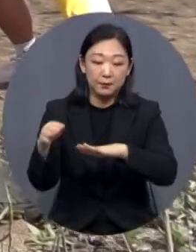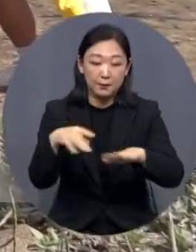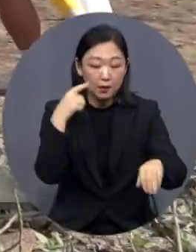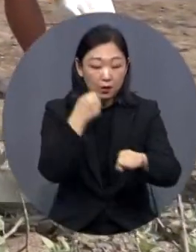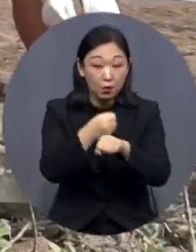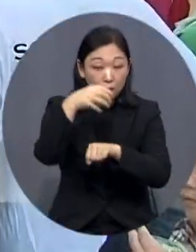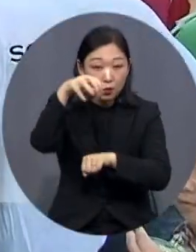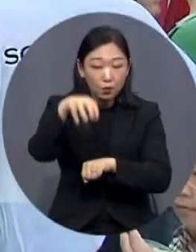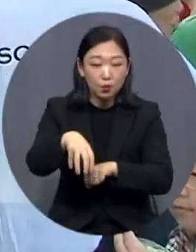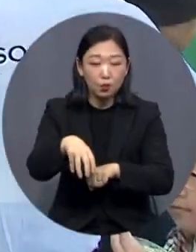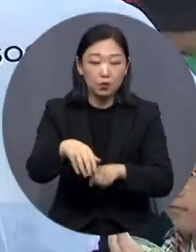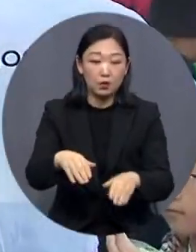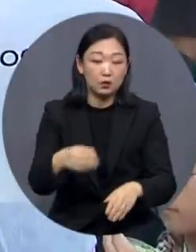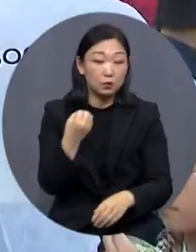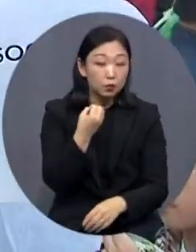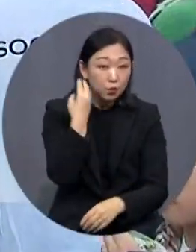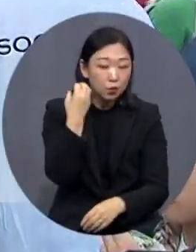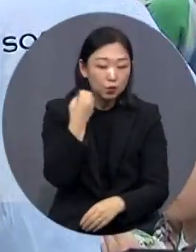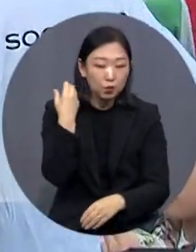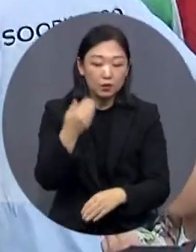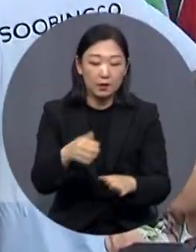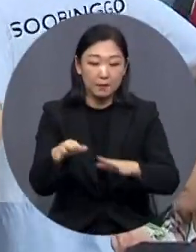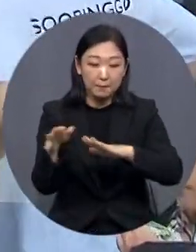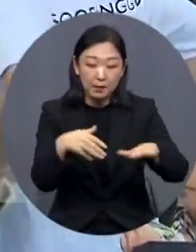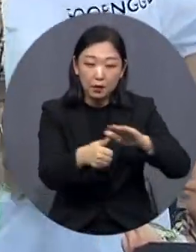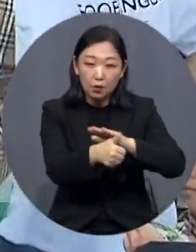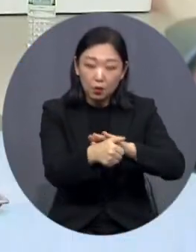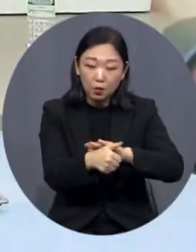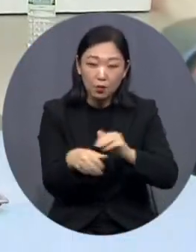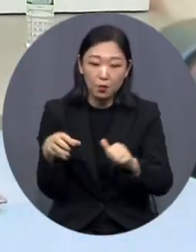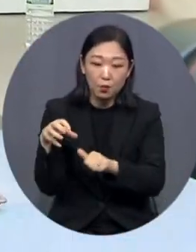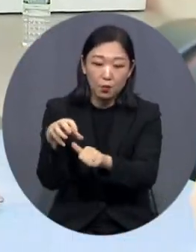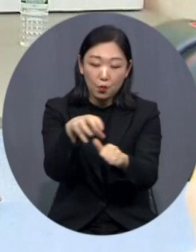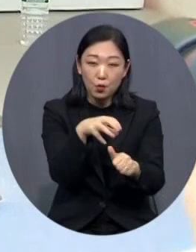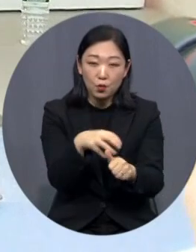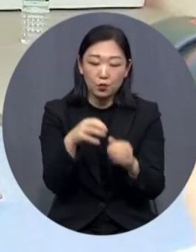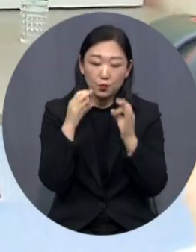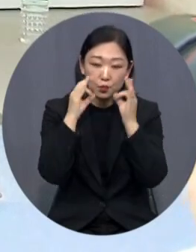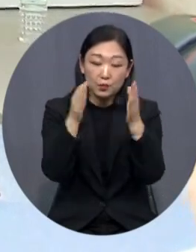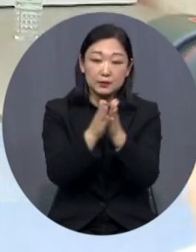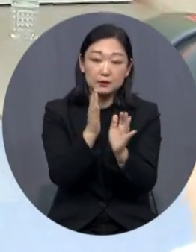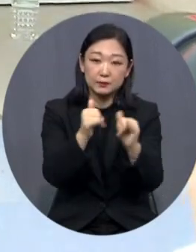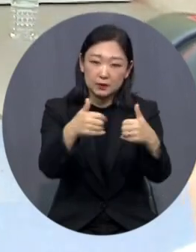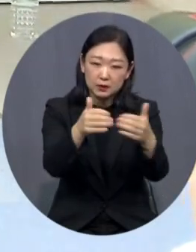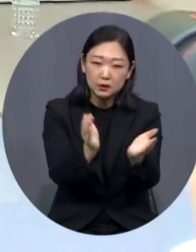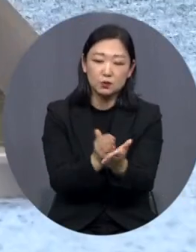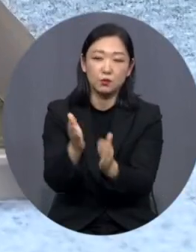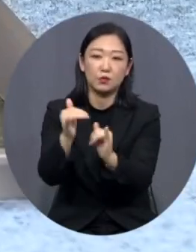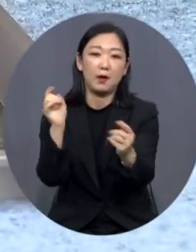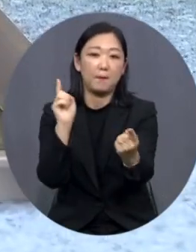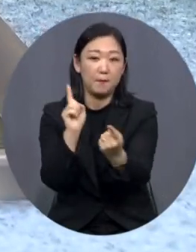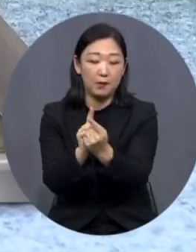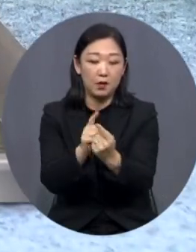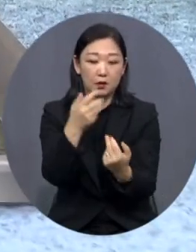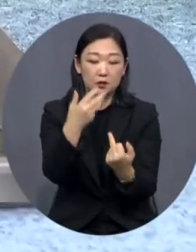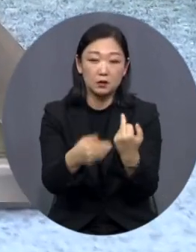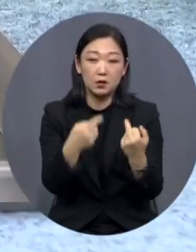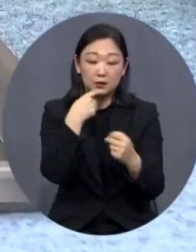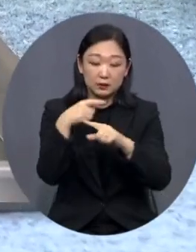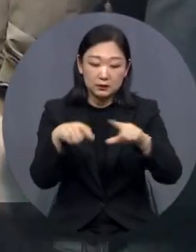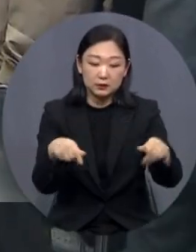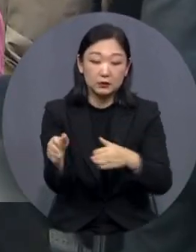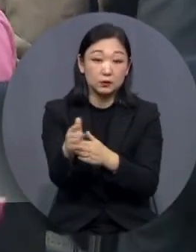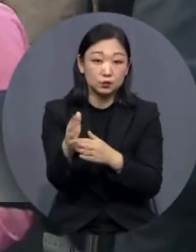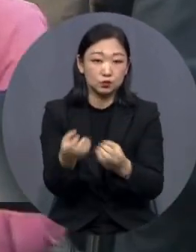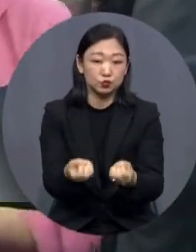연구원에서 남방 큰돌 거래와 바다거북 보호를 위해 노력하는 시민 단체와 전문가들을 만났고 서기포 은갈치